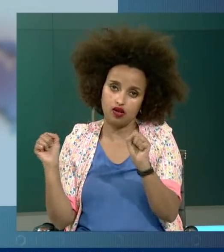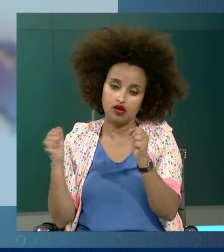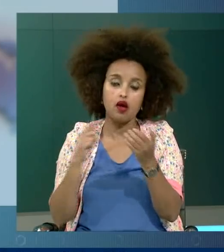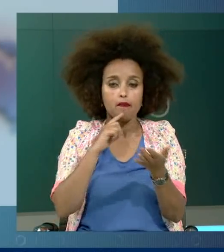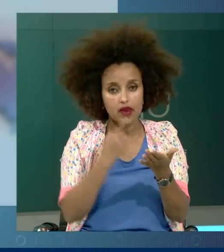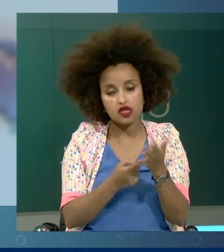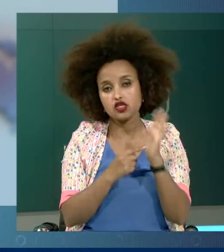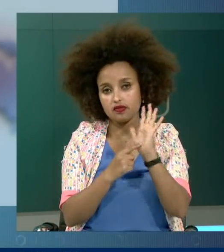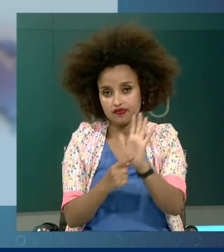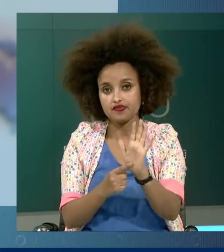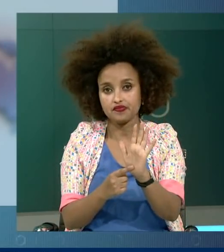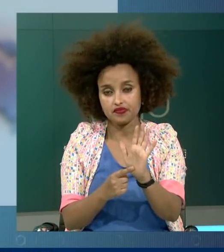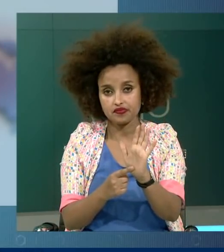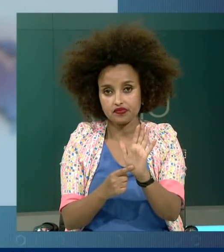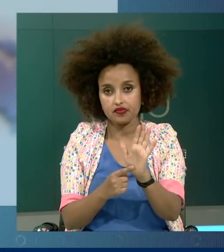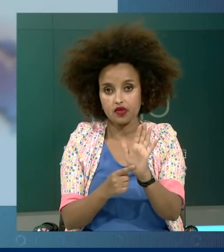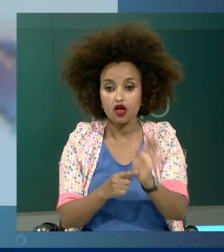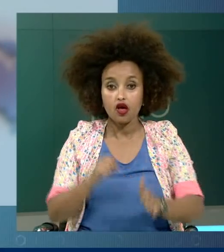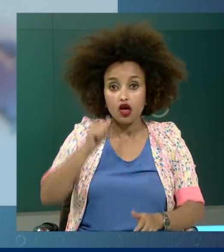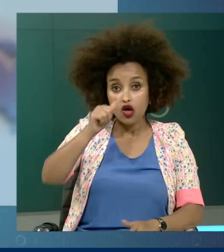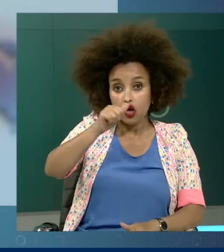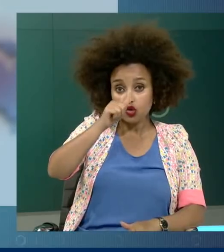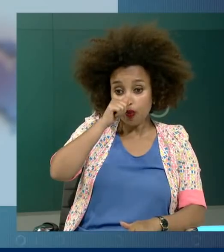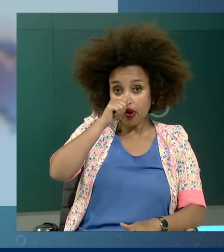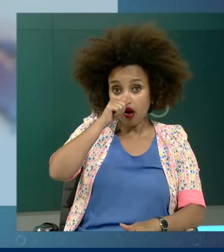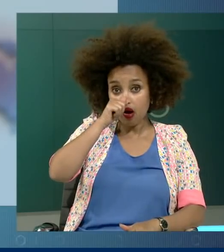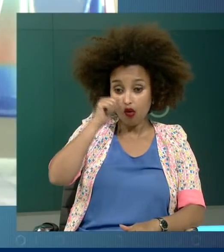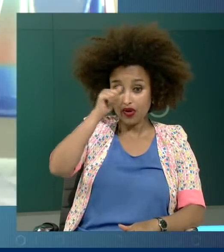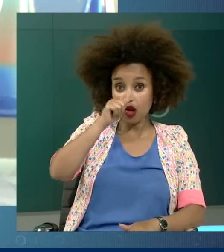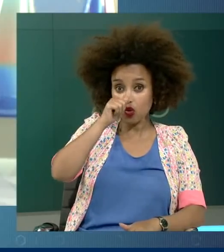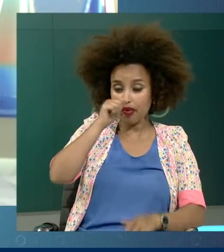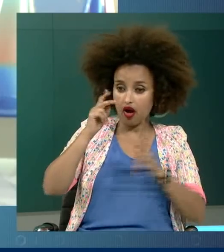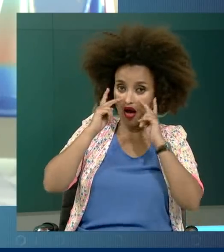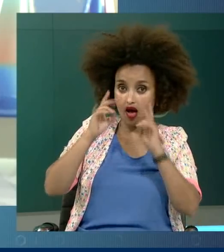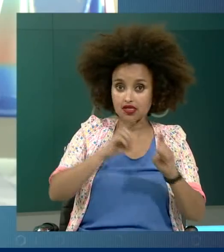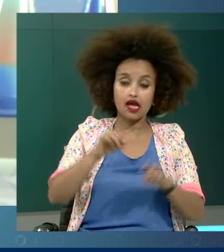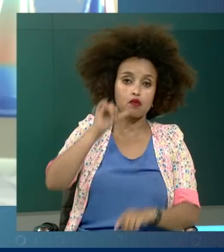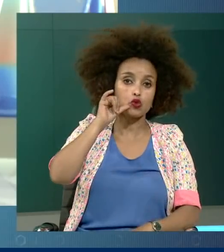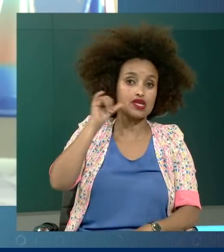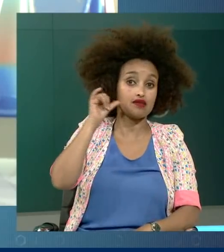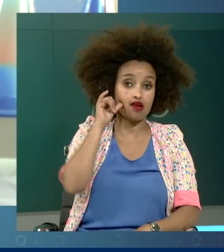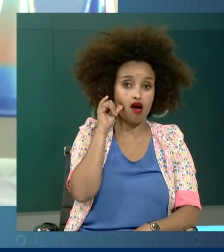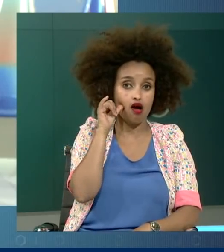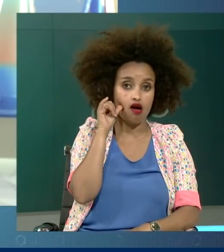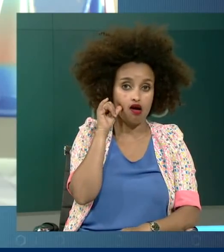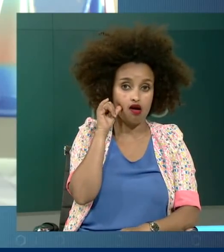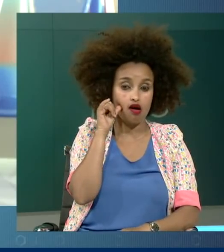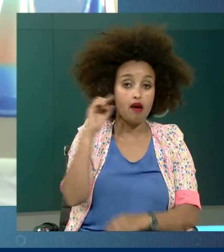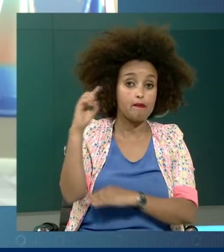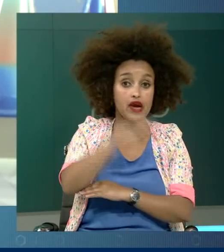መረጃዎቹ ያሳዩት ወደ ሀገራችን አፍሪካ ደግሞ ስናቀና በአትላንቲክ ሁለት